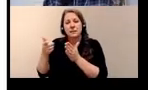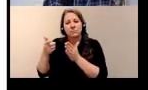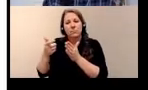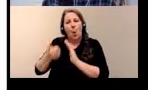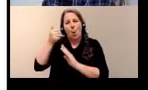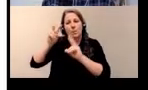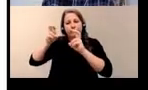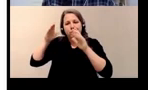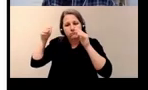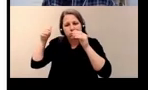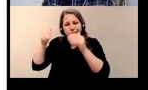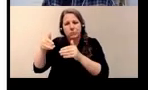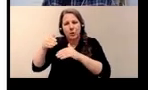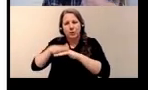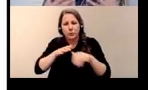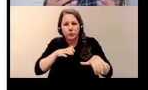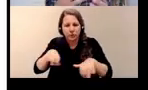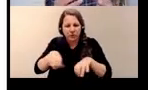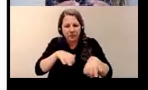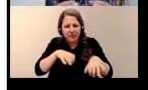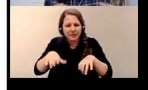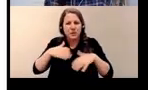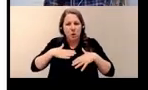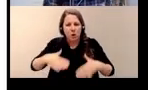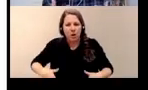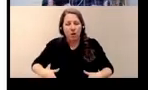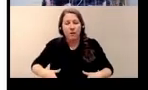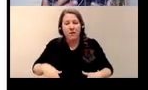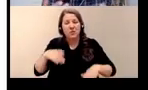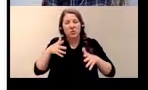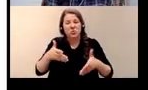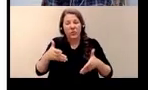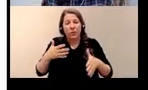de relever justement l'importance de ces gestes qui sont souvent des gestes très délicats. Donc,